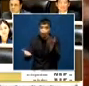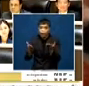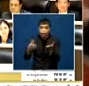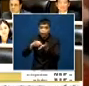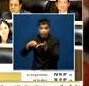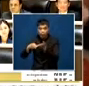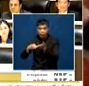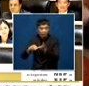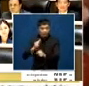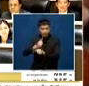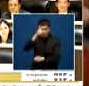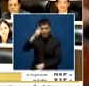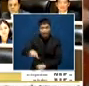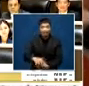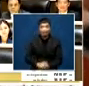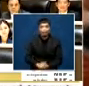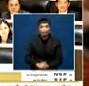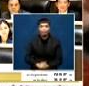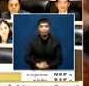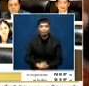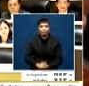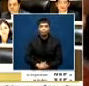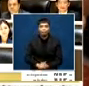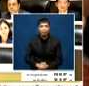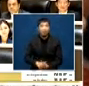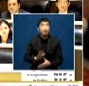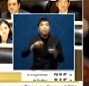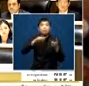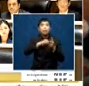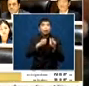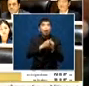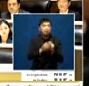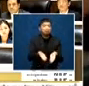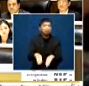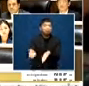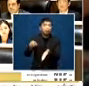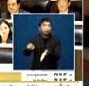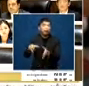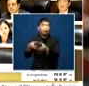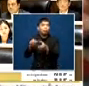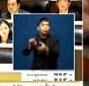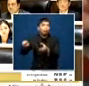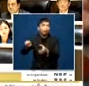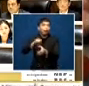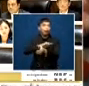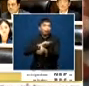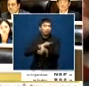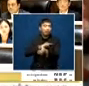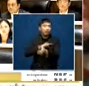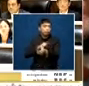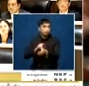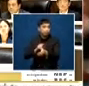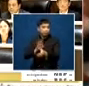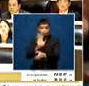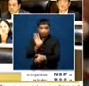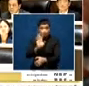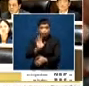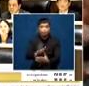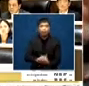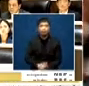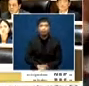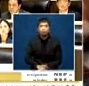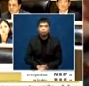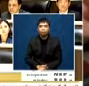งว่าจะต้องขึ้นเรือหนีอีกวันนี้ผมเตรียมรองเท้าผ้าใบมาแล้วเดี๋ยวจะถอดเครื่องแบบหนีไปกับสื่อนี่แหละและเชื่อว่าในวันที่19กรกฎาค